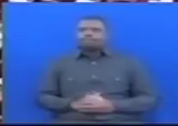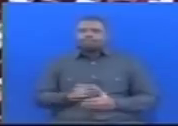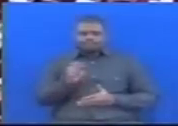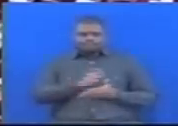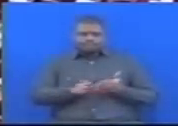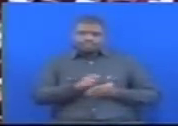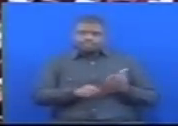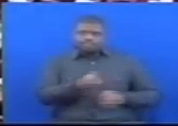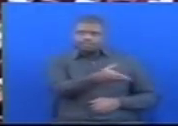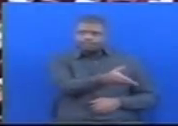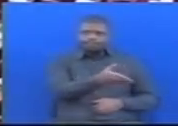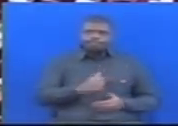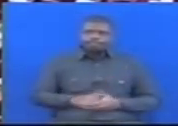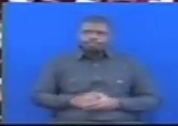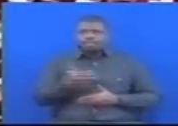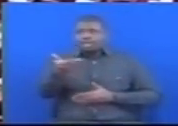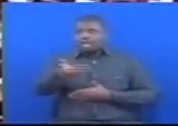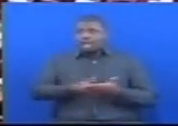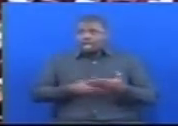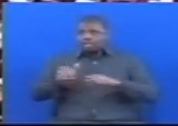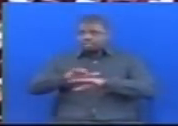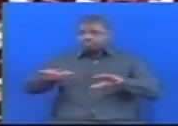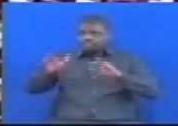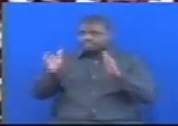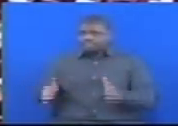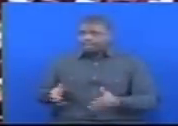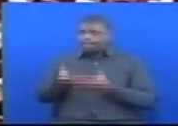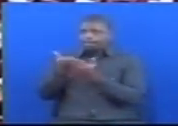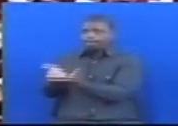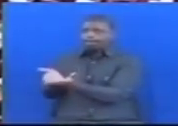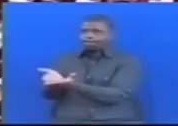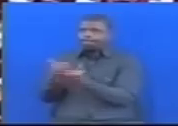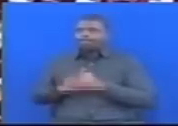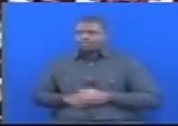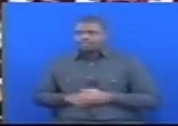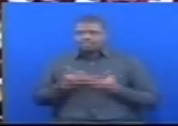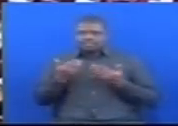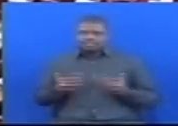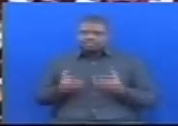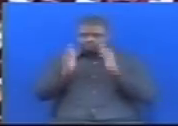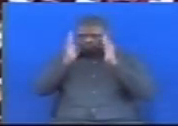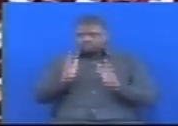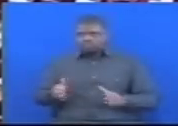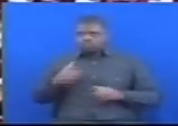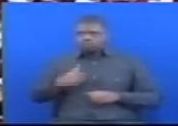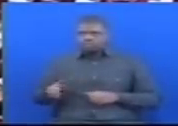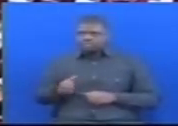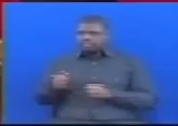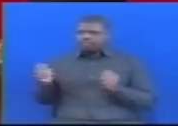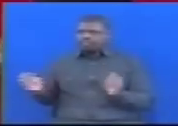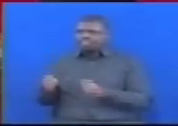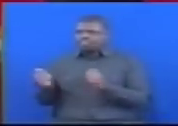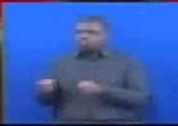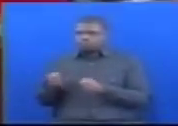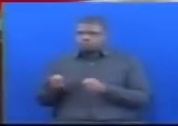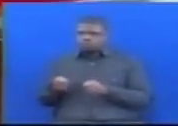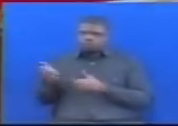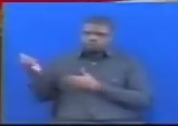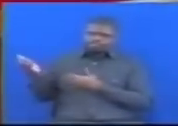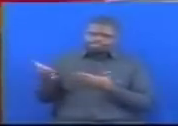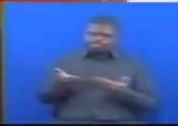Katibu, hati za kuwasilisha mezani. Hati za kuwasilisha mezani. Namwita mheshimiwa waziri wa mifugo na